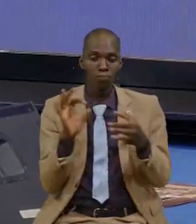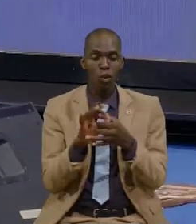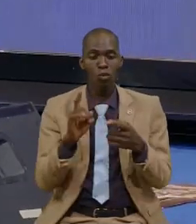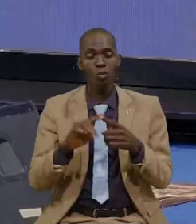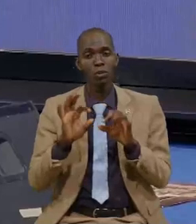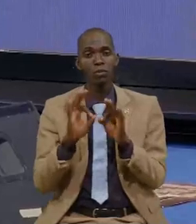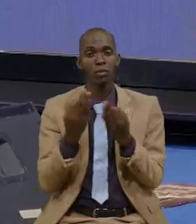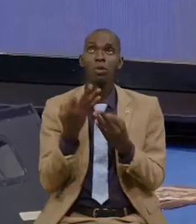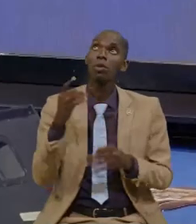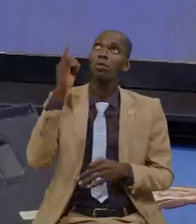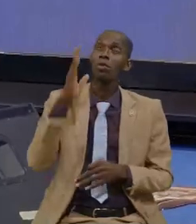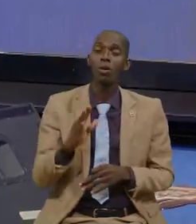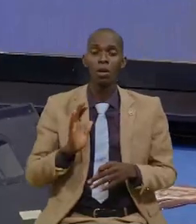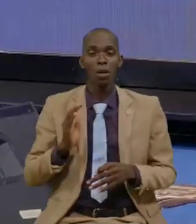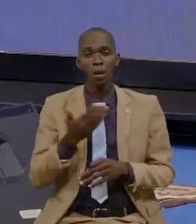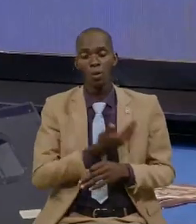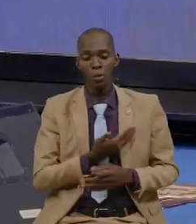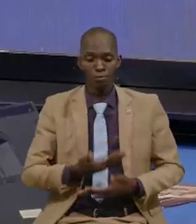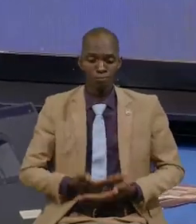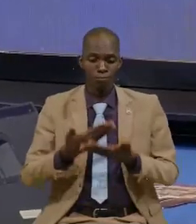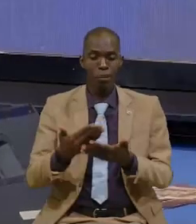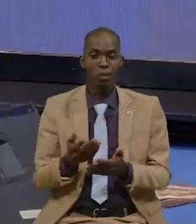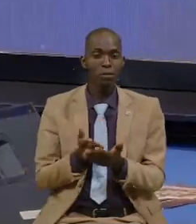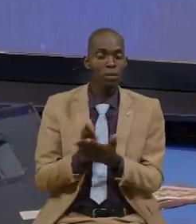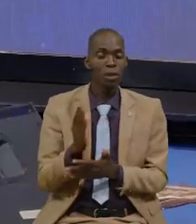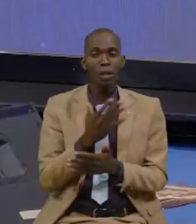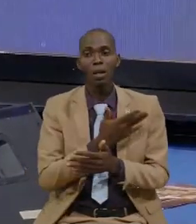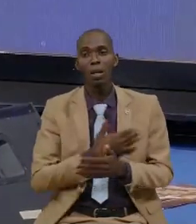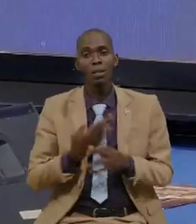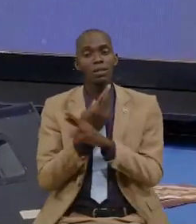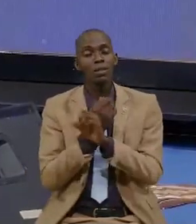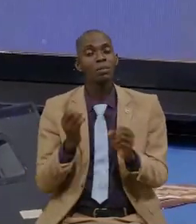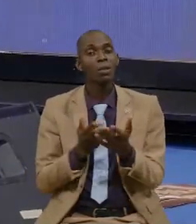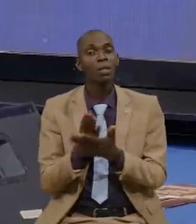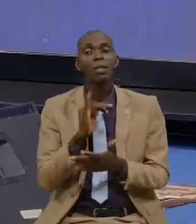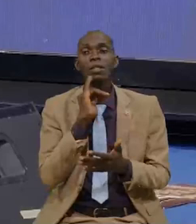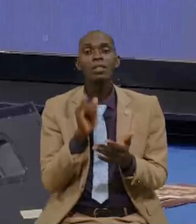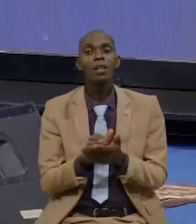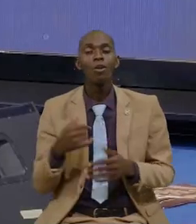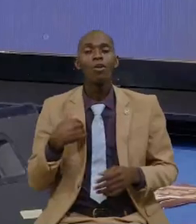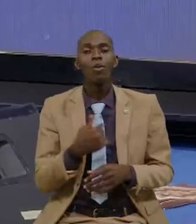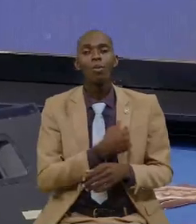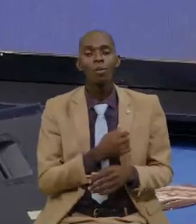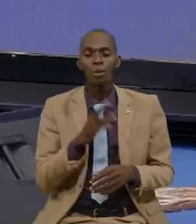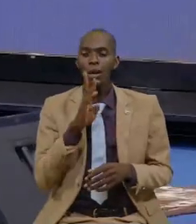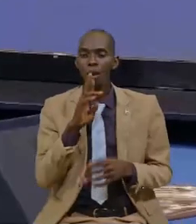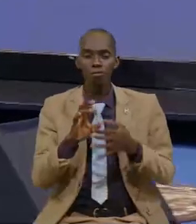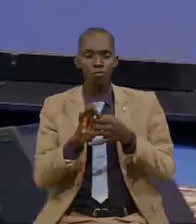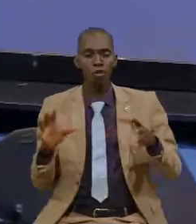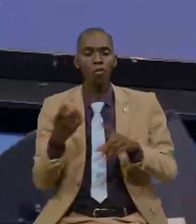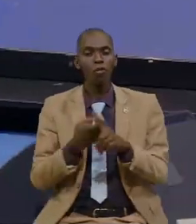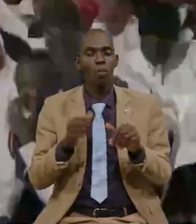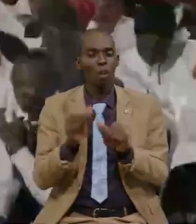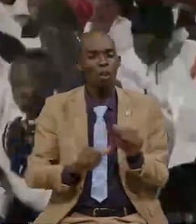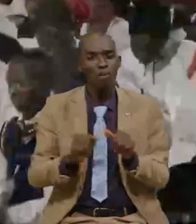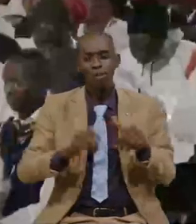de la famille de Dieu en tant que notre droit de naissance, de rédemption, c'est que nous sommes